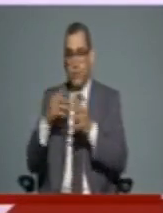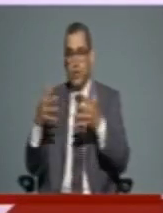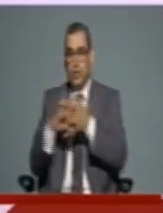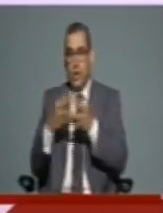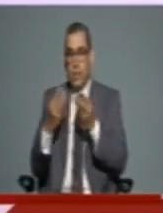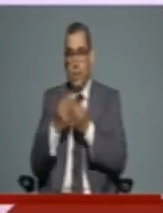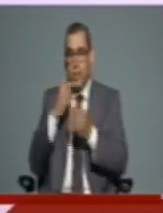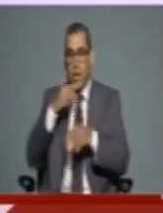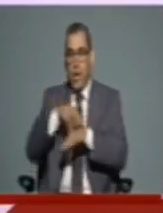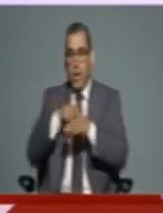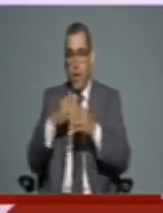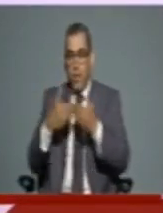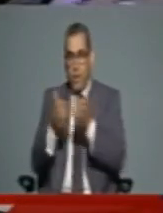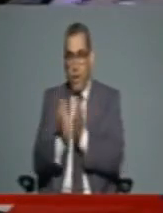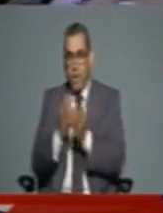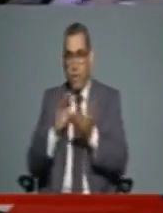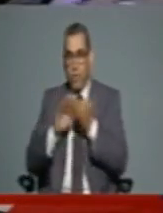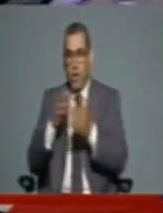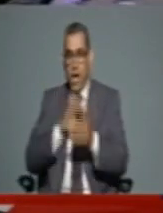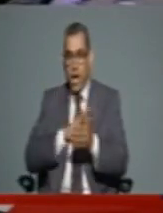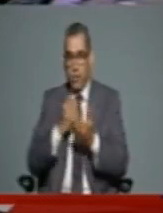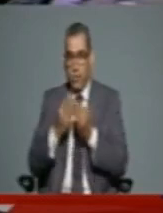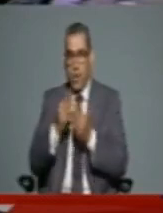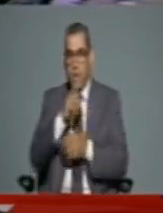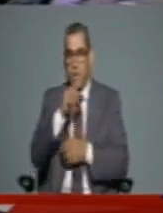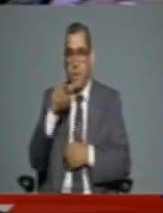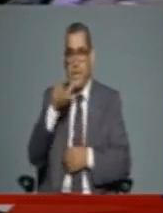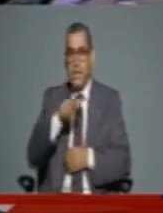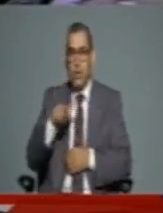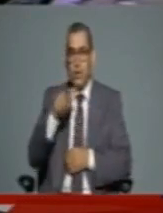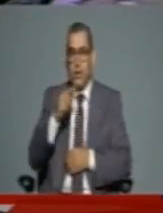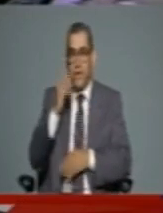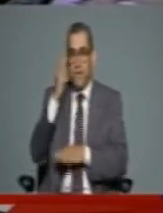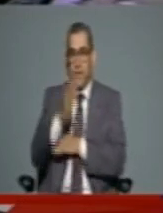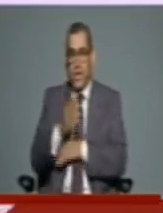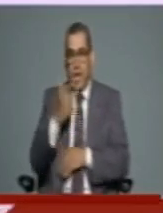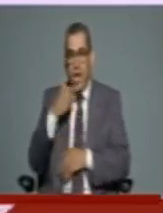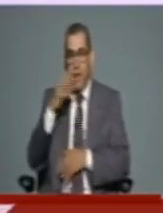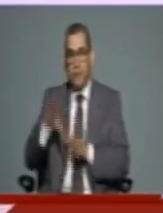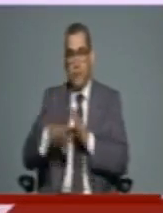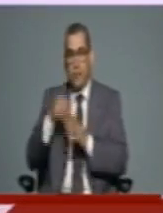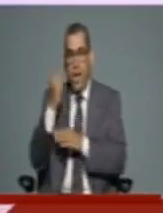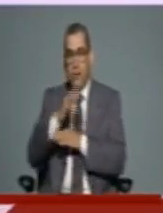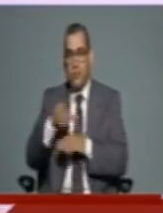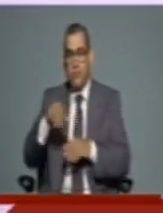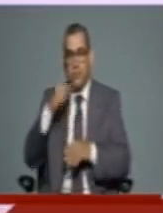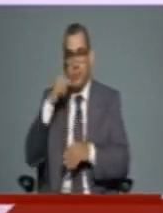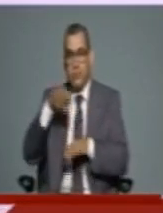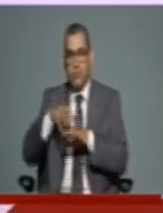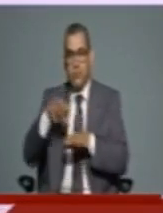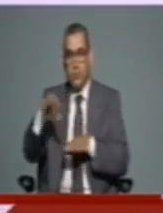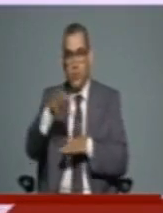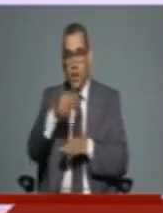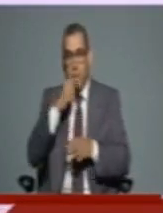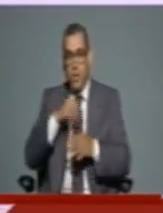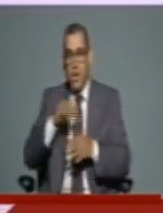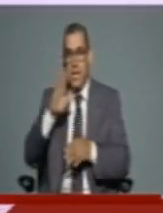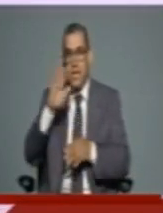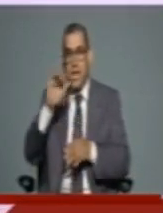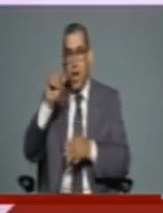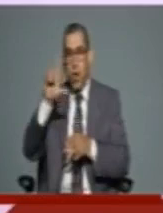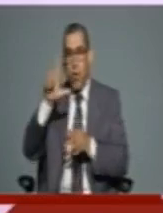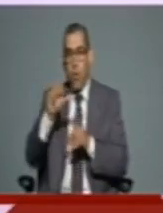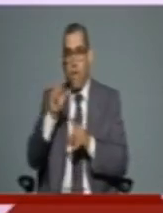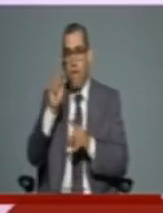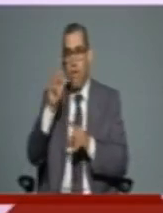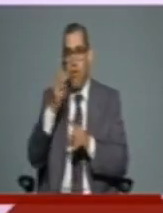الوطنيه، وخدنا 126 فدان من احسن المناطق بجنب سايلو فودز بنفس المنطقه